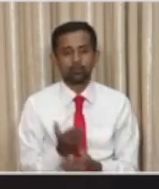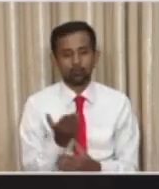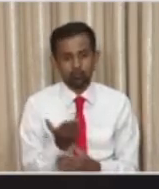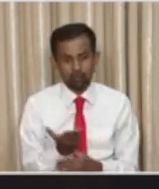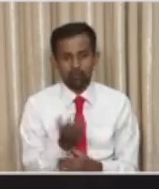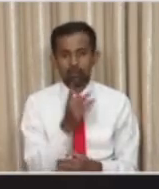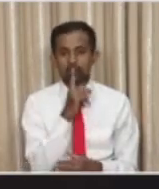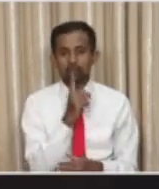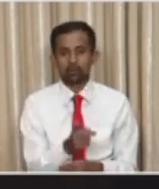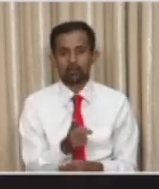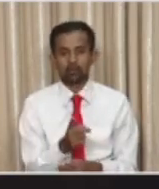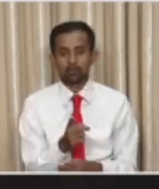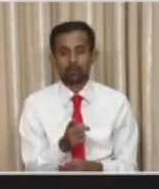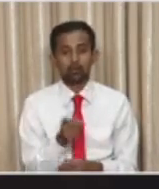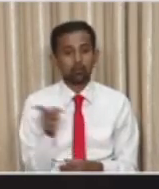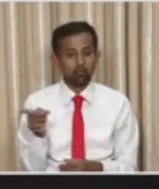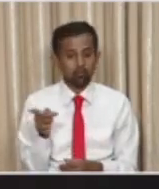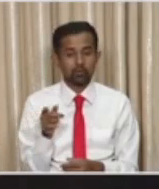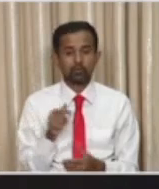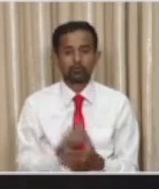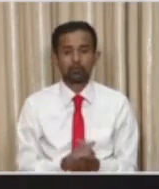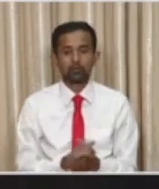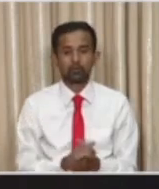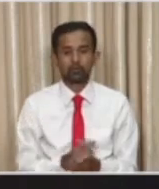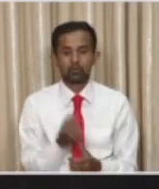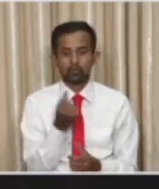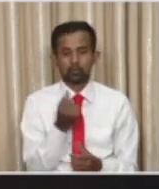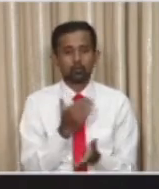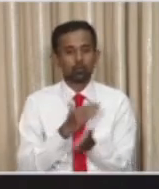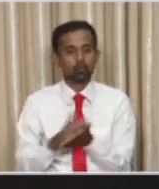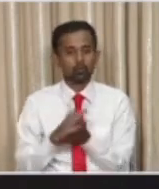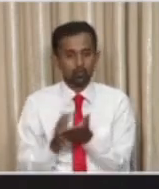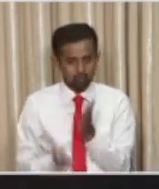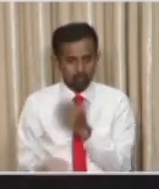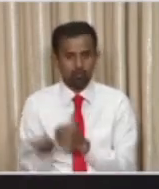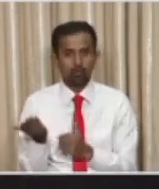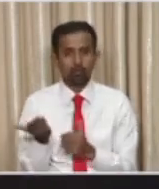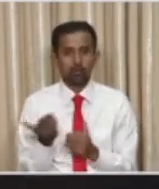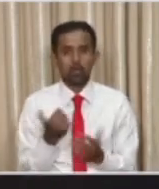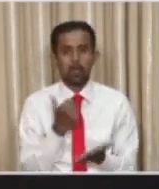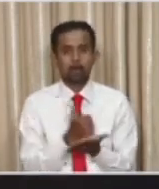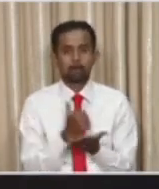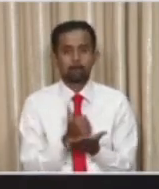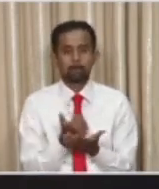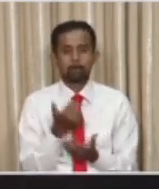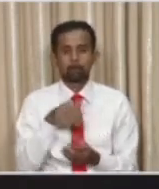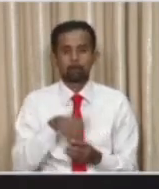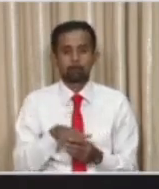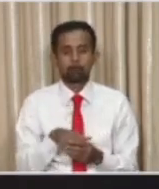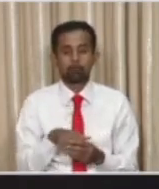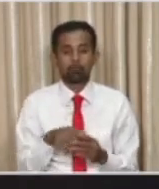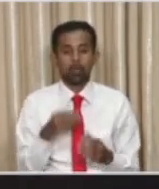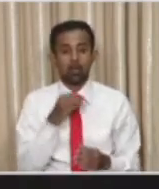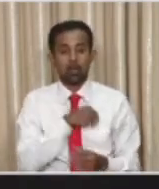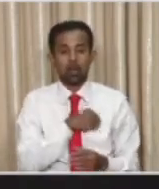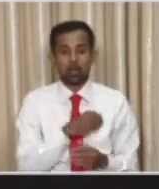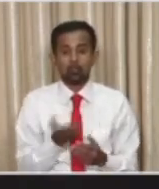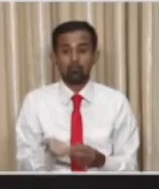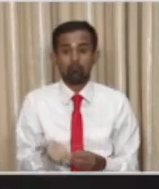කරනවා. මේ අය වෙනුවෙන් යම්කිසි මැදිහත්කමක් කරන් අද බැංකු වලින් අසීමිත ලාභයක්